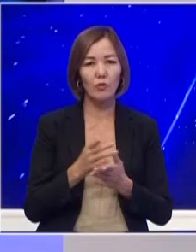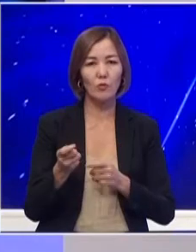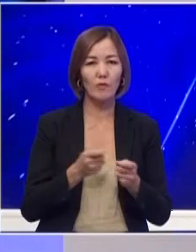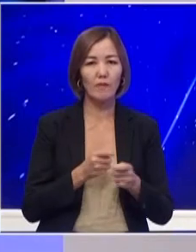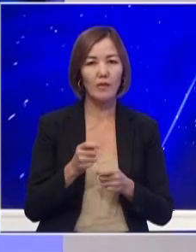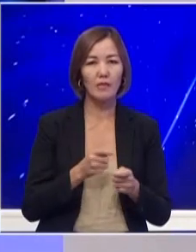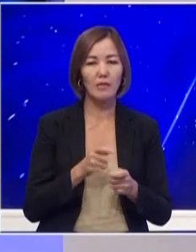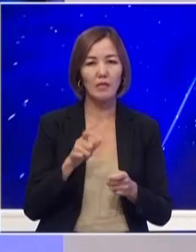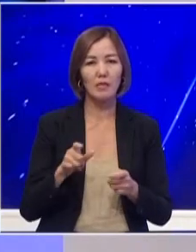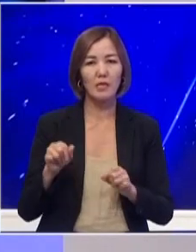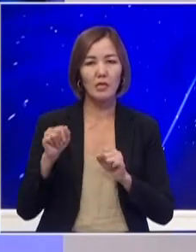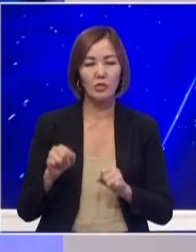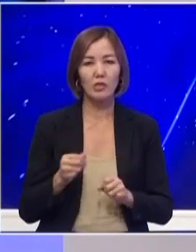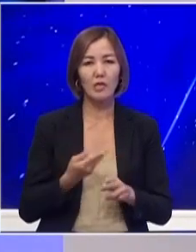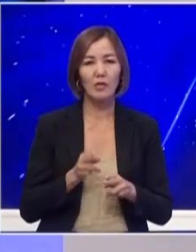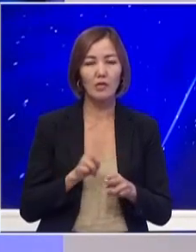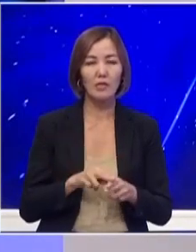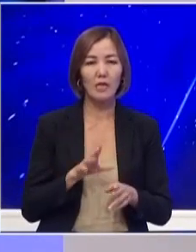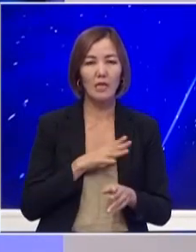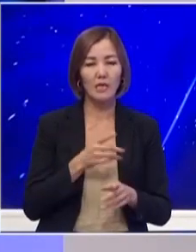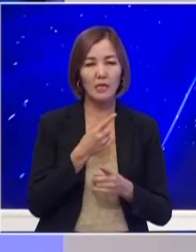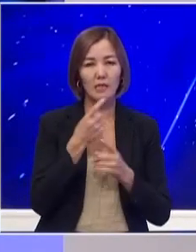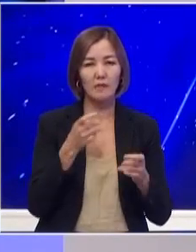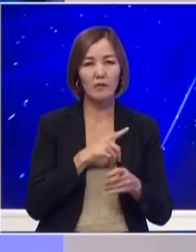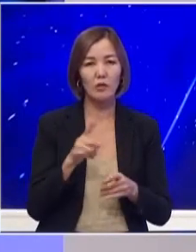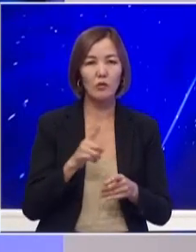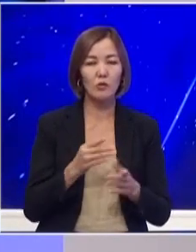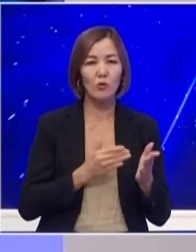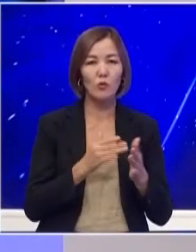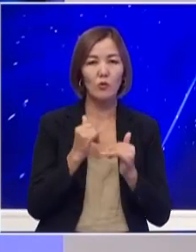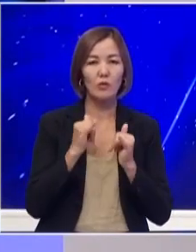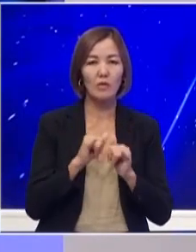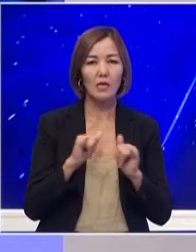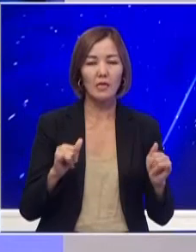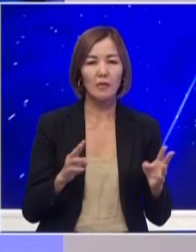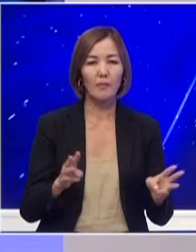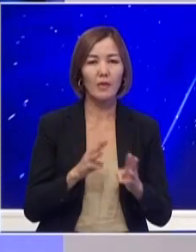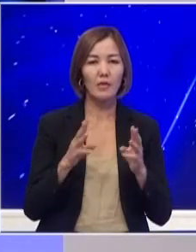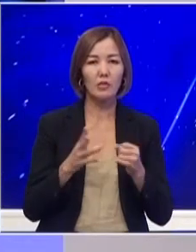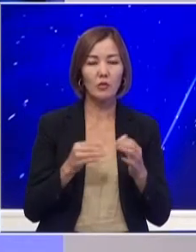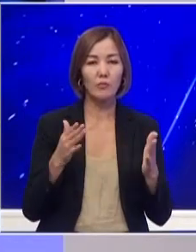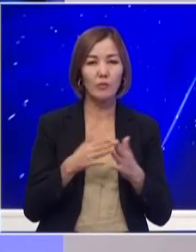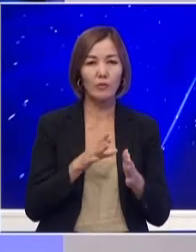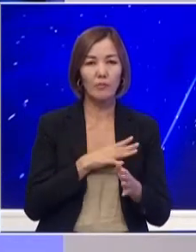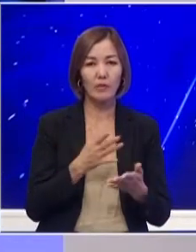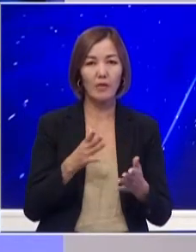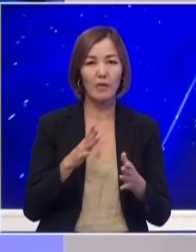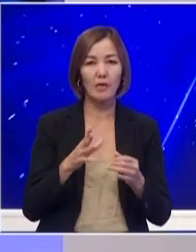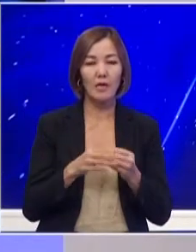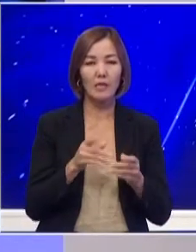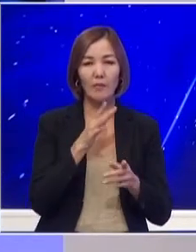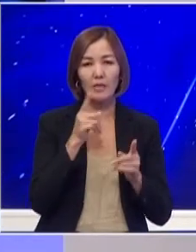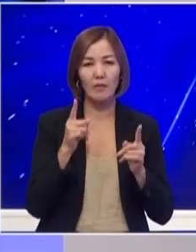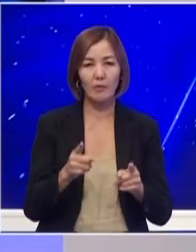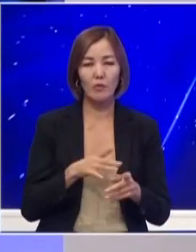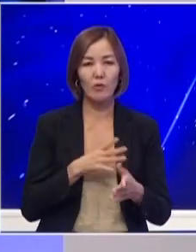сотрудники управления гражданской защиты. Кроме того, стало известно, что основной рост количества пожаров в жилом секторе приходится именно на